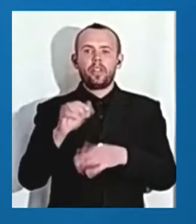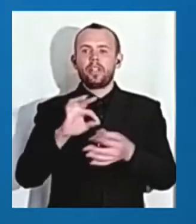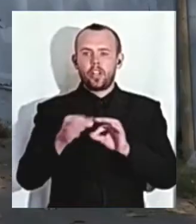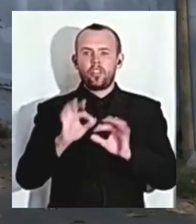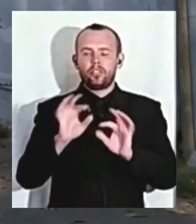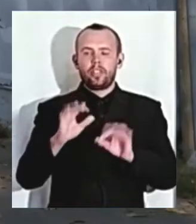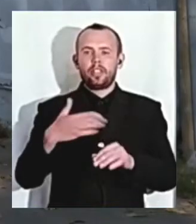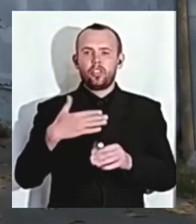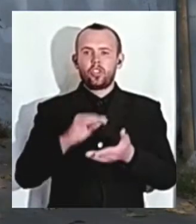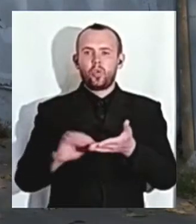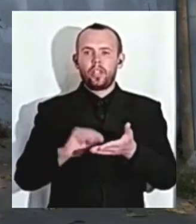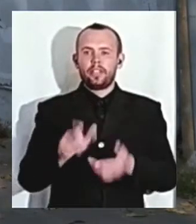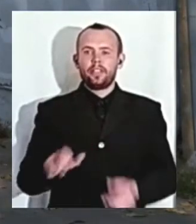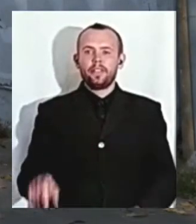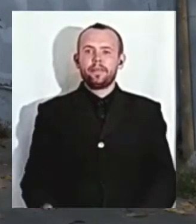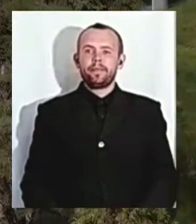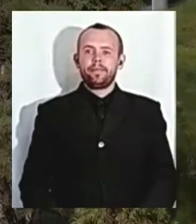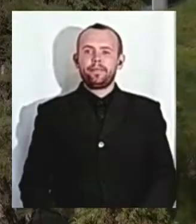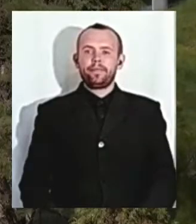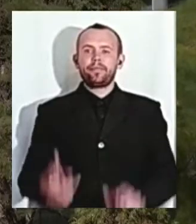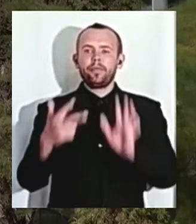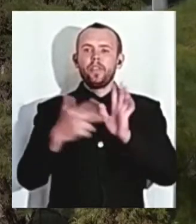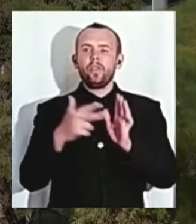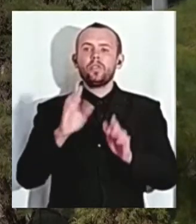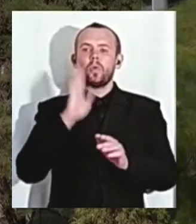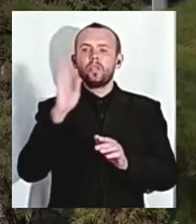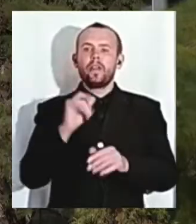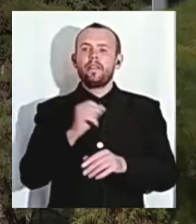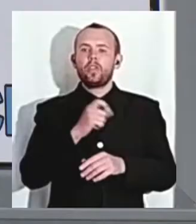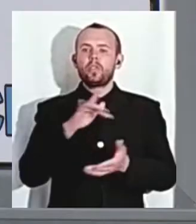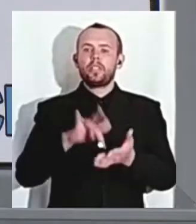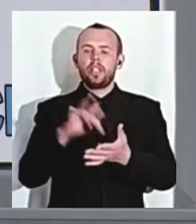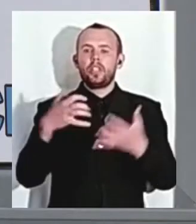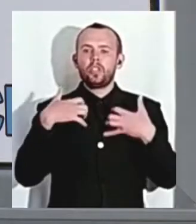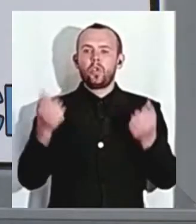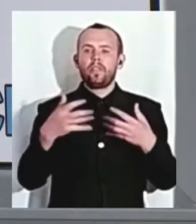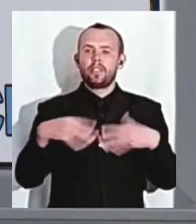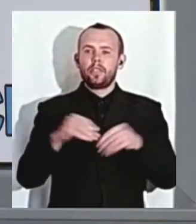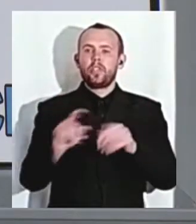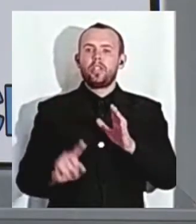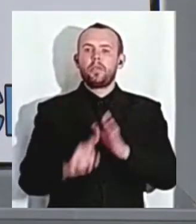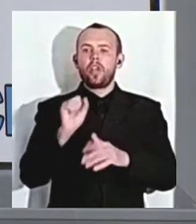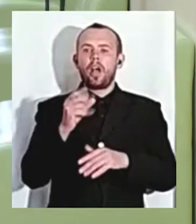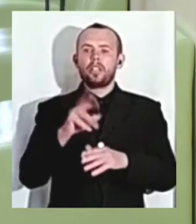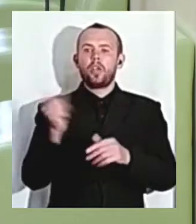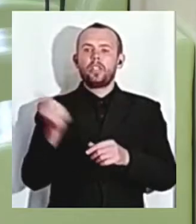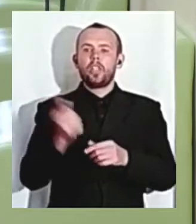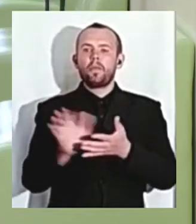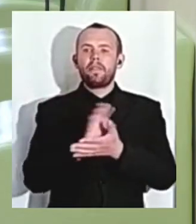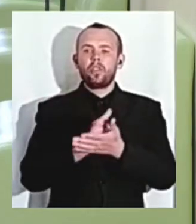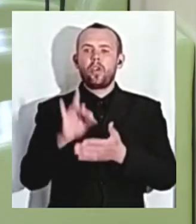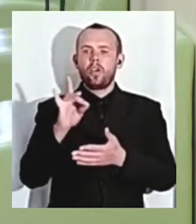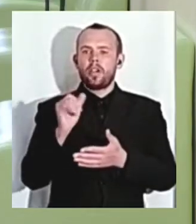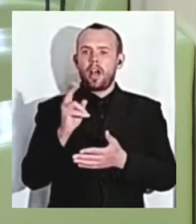журналісти. О 8 годині ранку в Одеському центрі здоров'я сім'ї розпочалася акція «Тиждень профілактики раку молочної залози». Всі